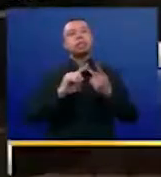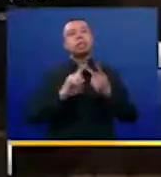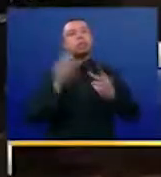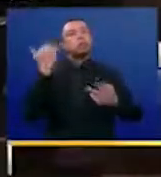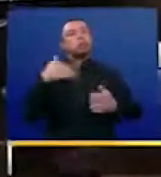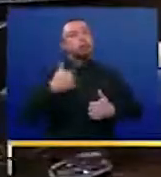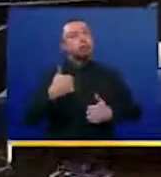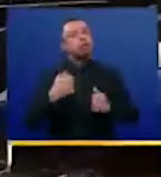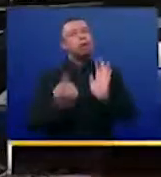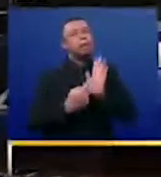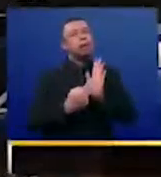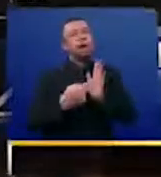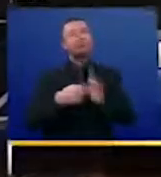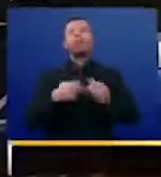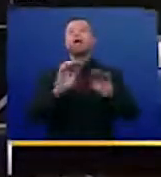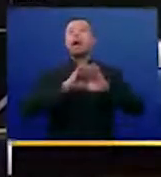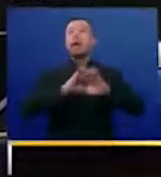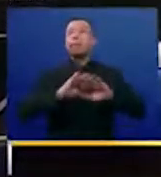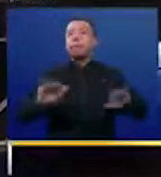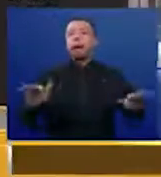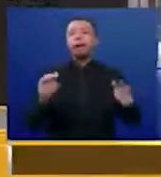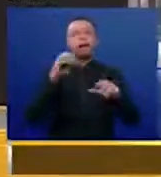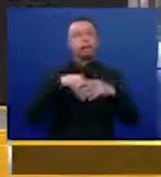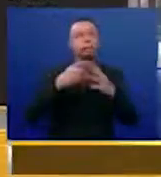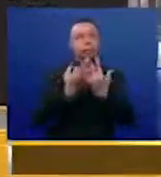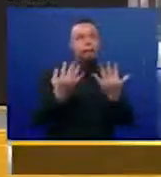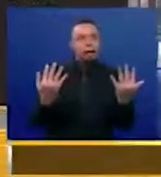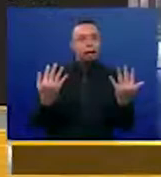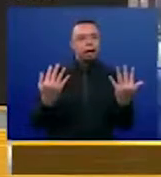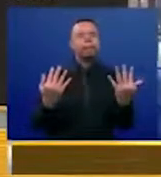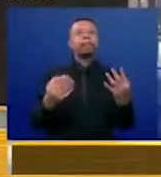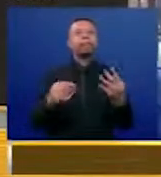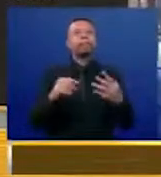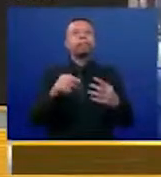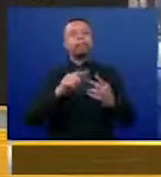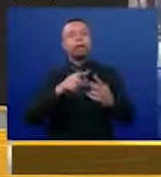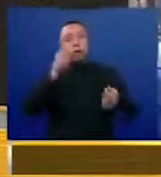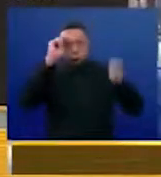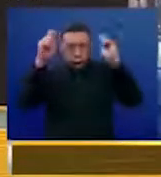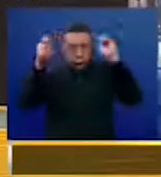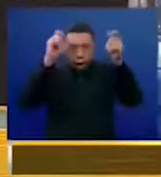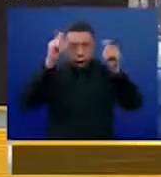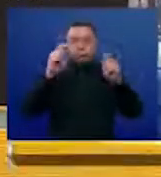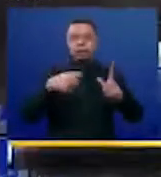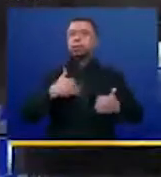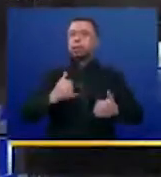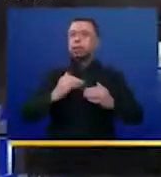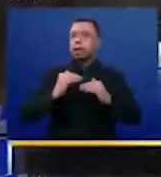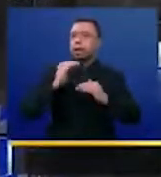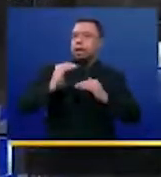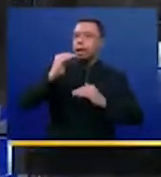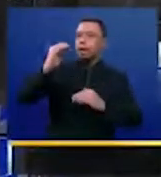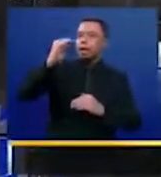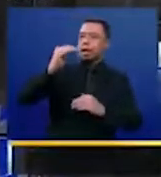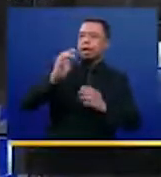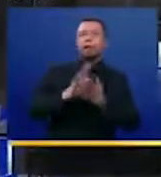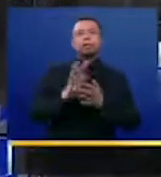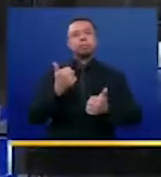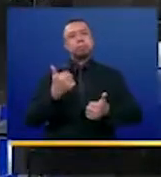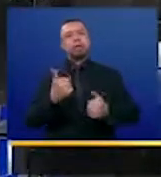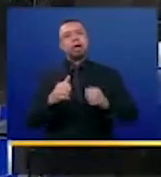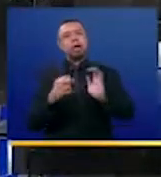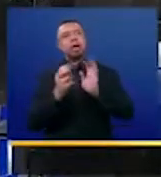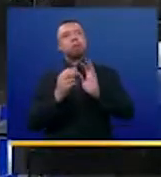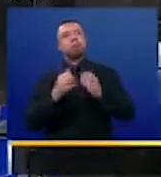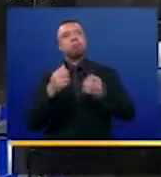bisa menjamin kondusifitas masyarakat sehingga toleransi ini bisa semakin naik dan tentu indexnya juga akan